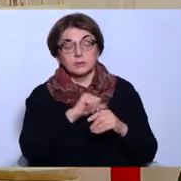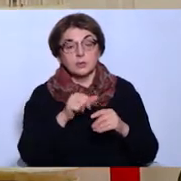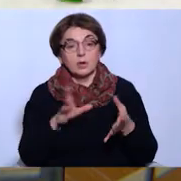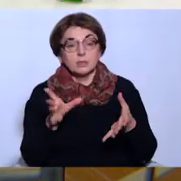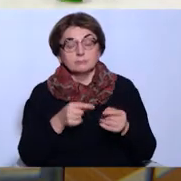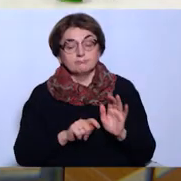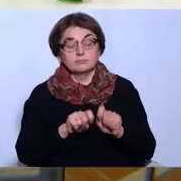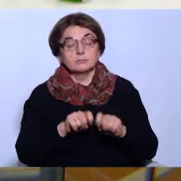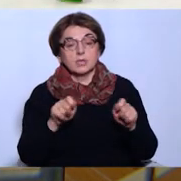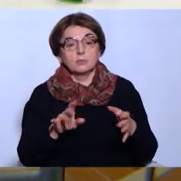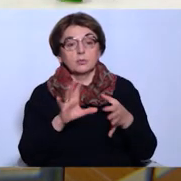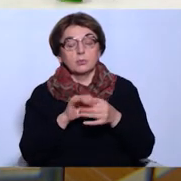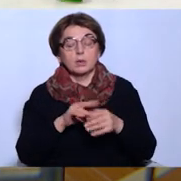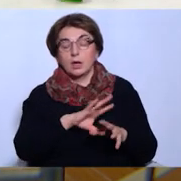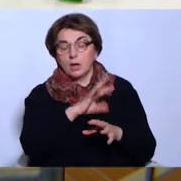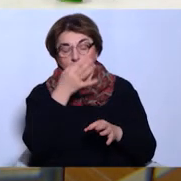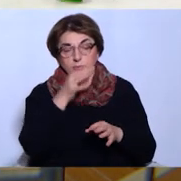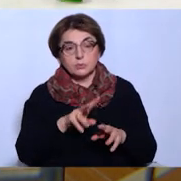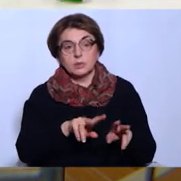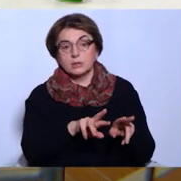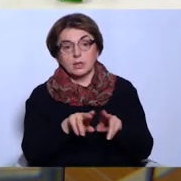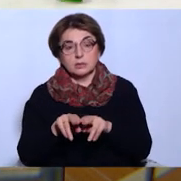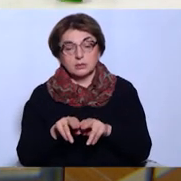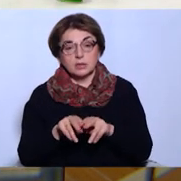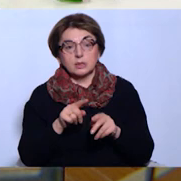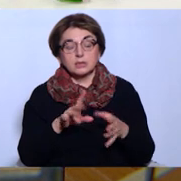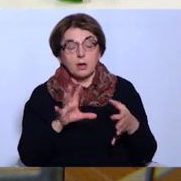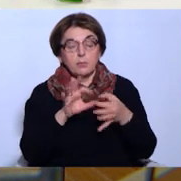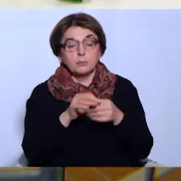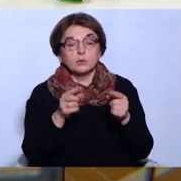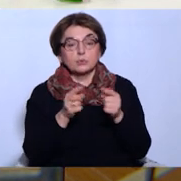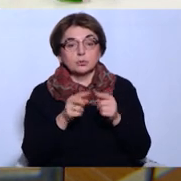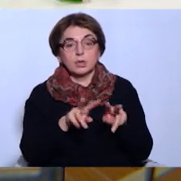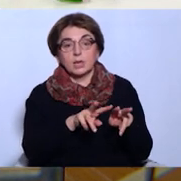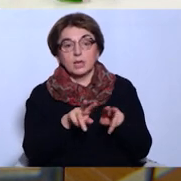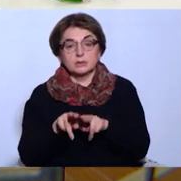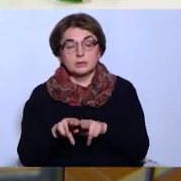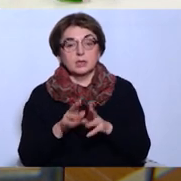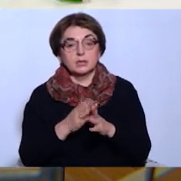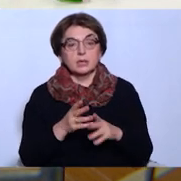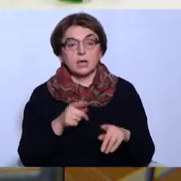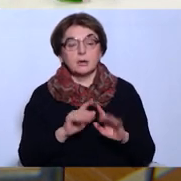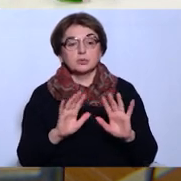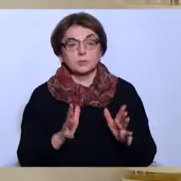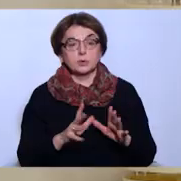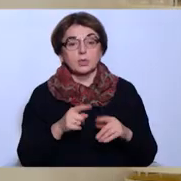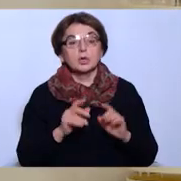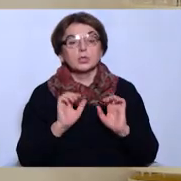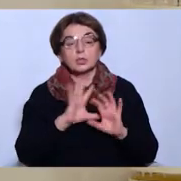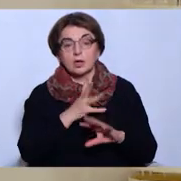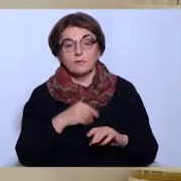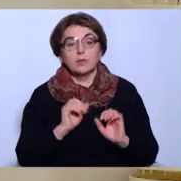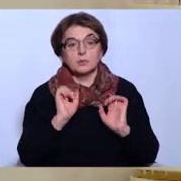არის აბსოლუტურად ერთნაირი და ბმის კუთხეც ერთნაირია ამ შემთხვევაში. ანუ ეს ყველაფერი